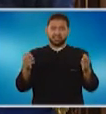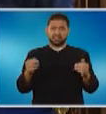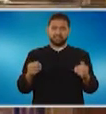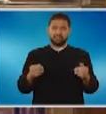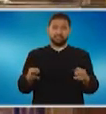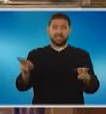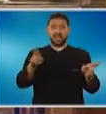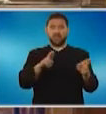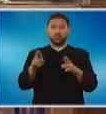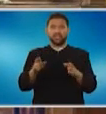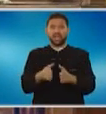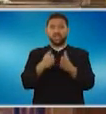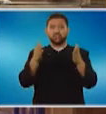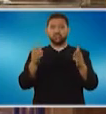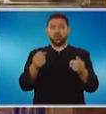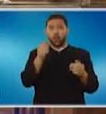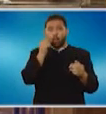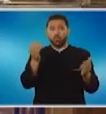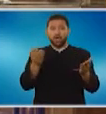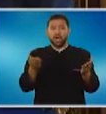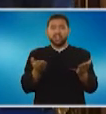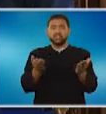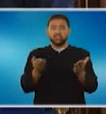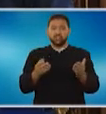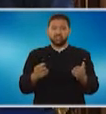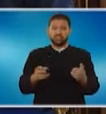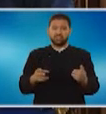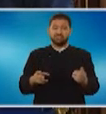Raportarea cititorului la acest tip de cărți este